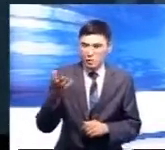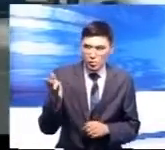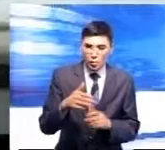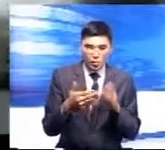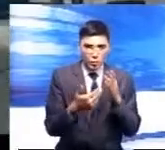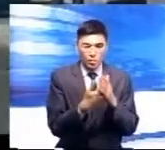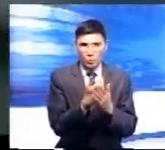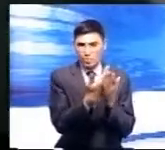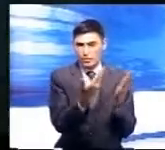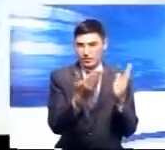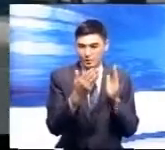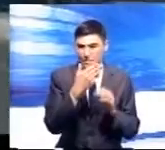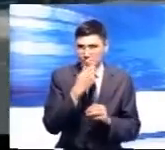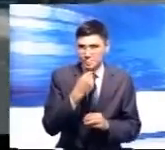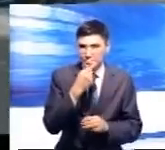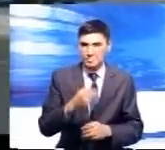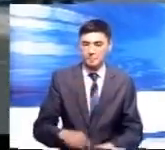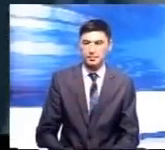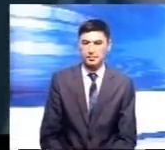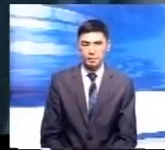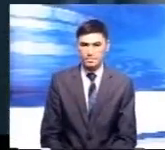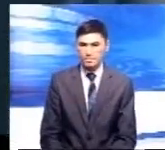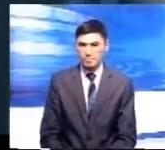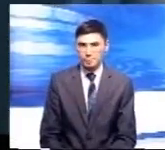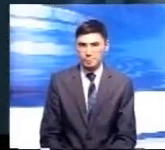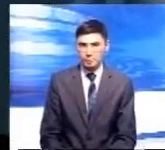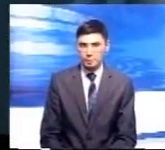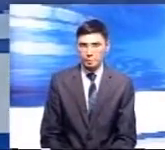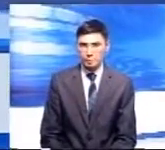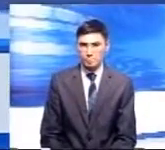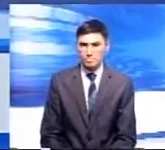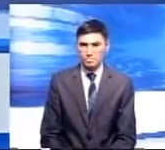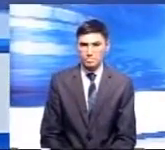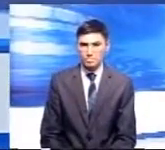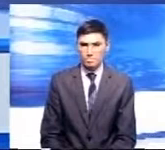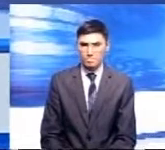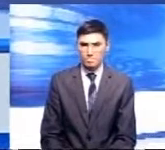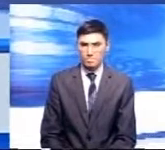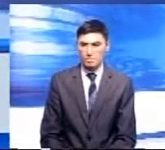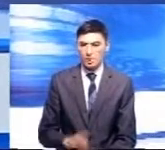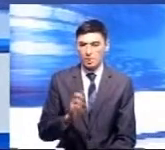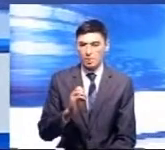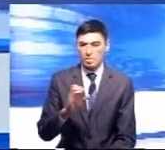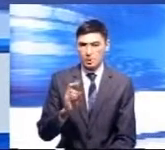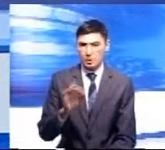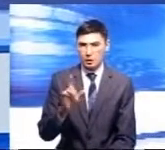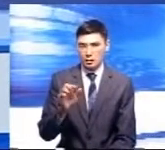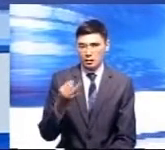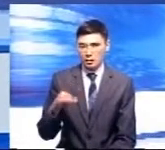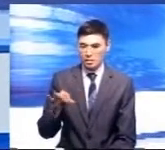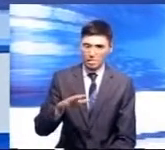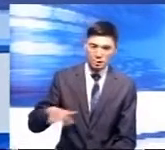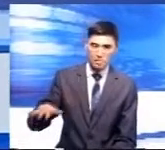нового дизайна. Самат Секенов, Ильжан Макзумов, Ернур Халелов, служба новостей Семей. В Бескарагайском районе широко